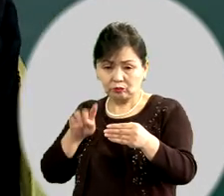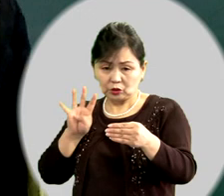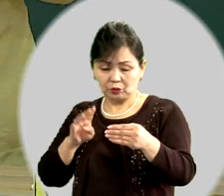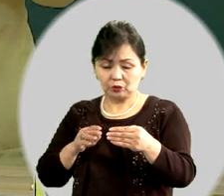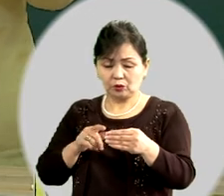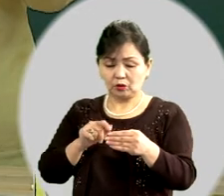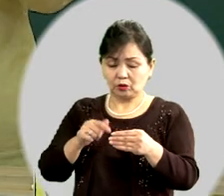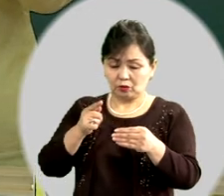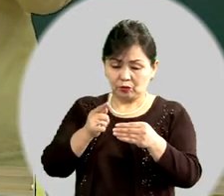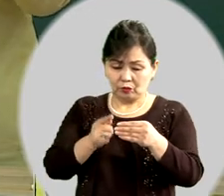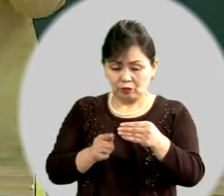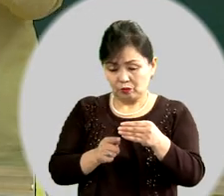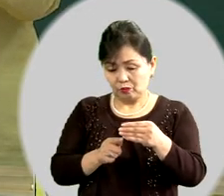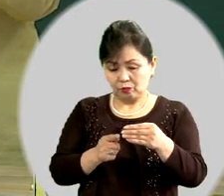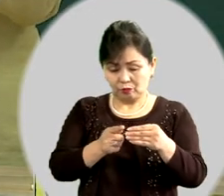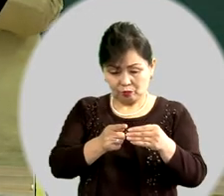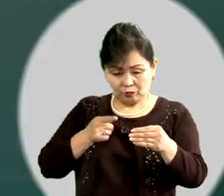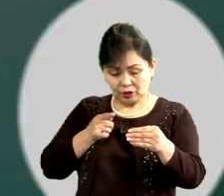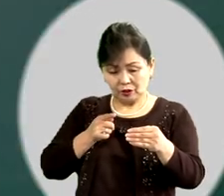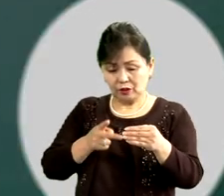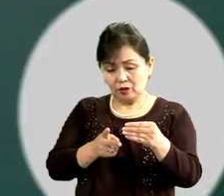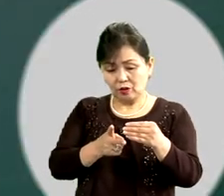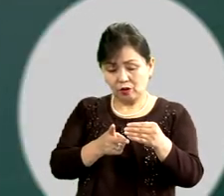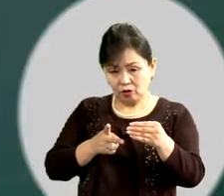1. 2.